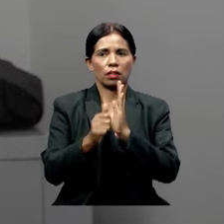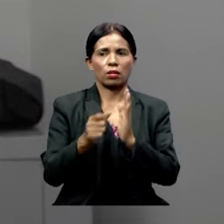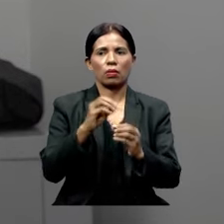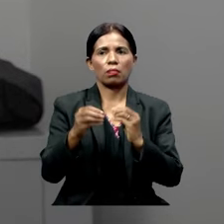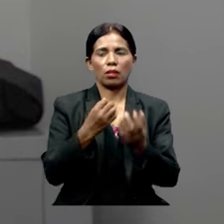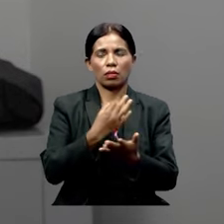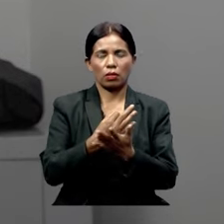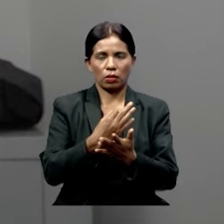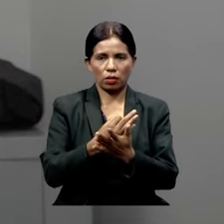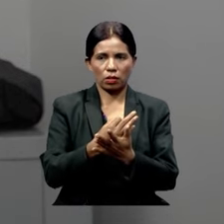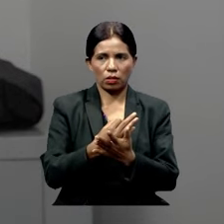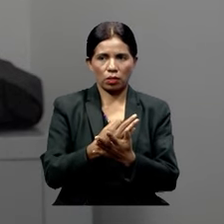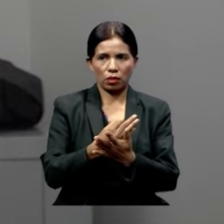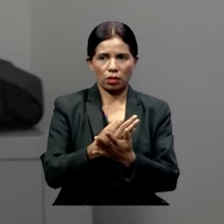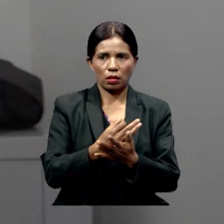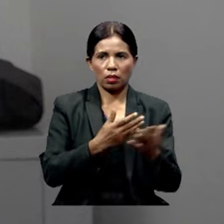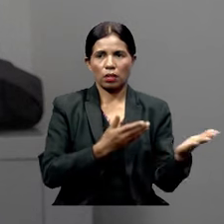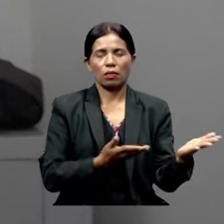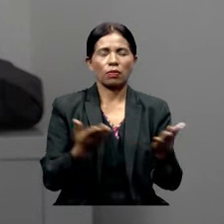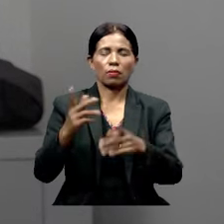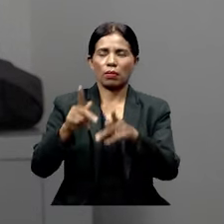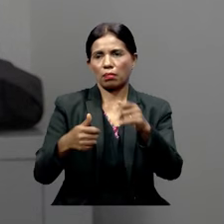finanseiro antau ni sub farbe maselo kontam